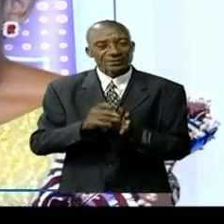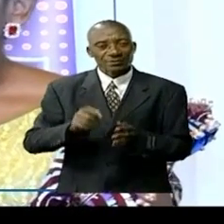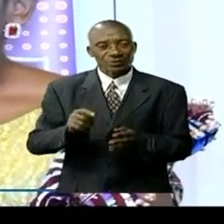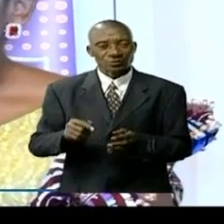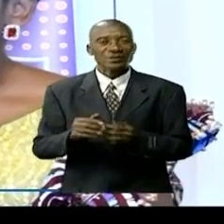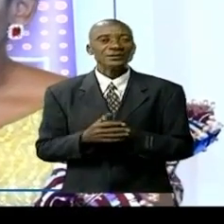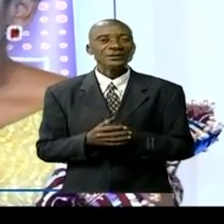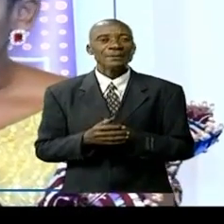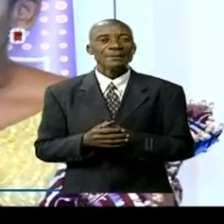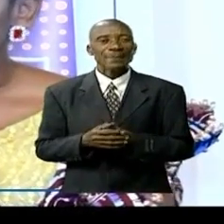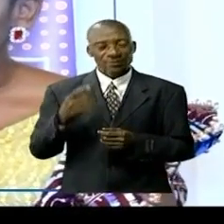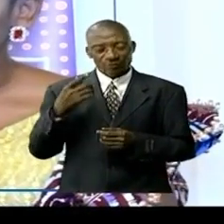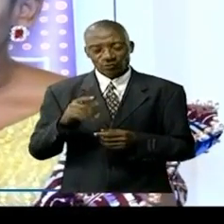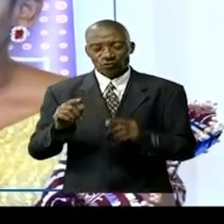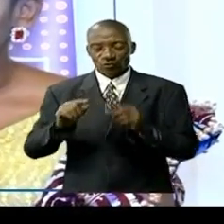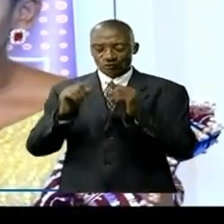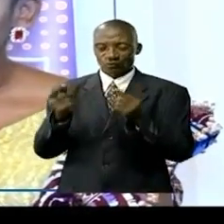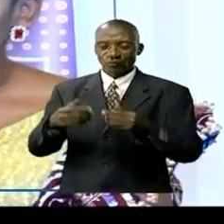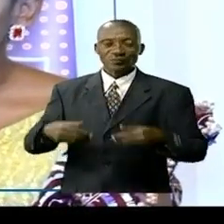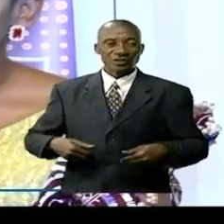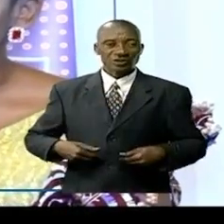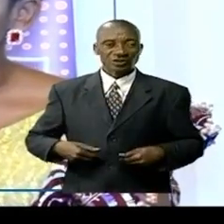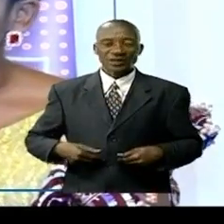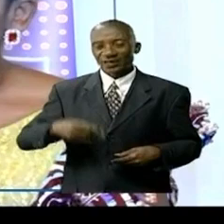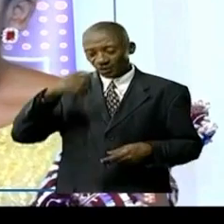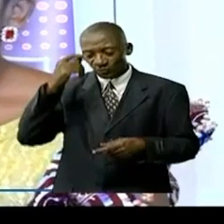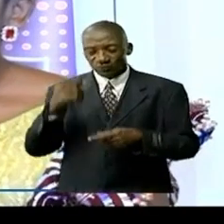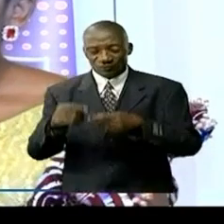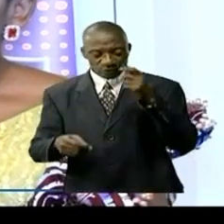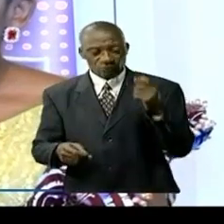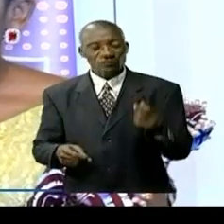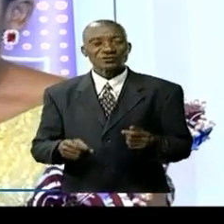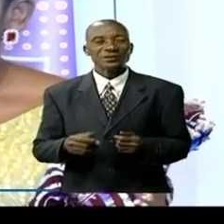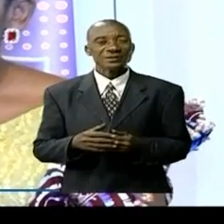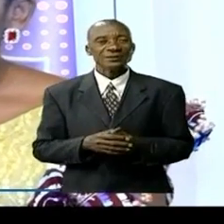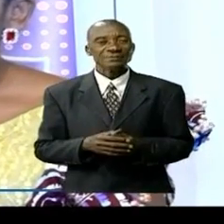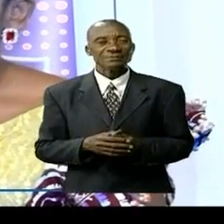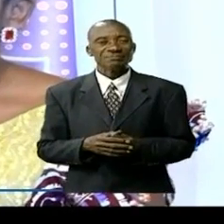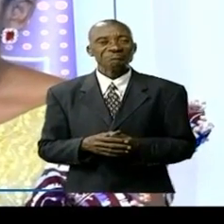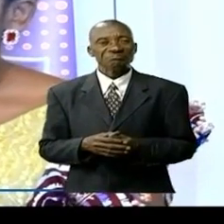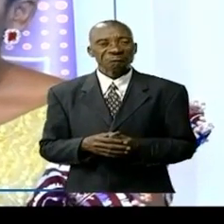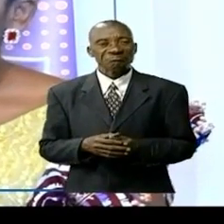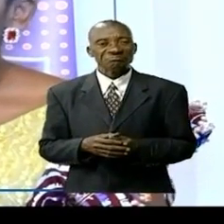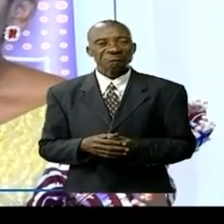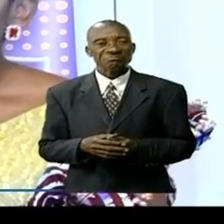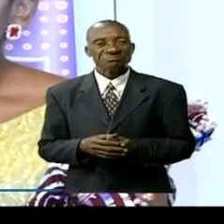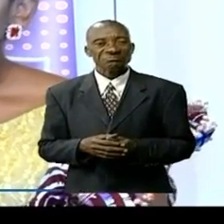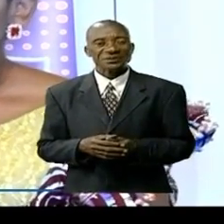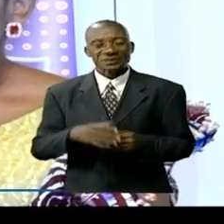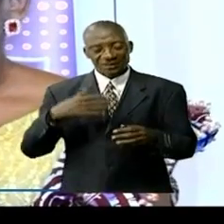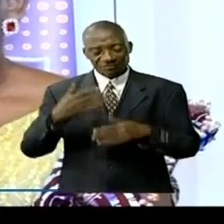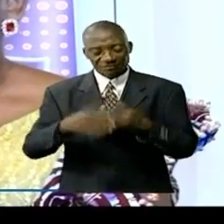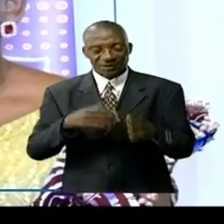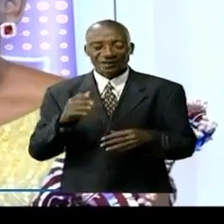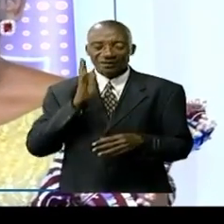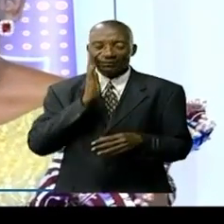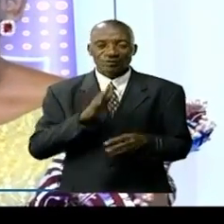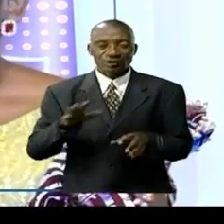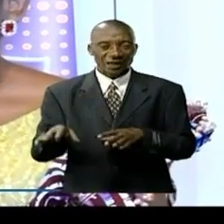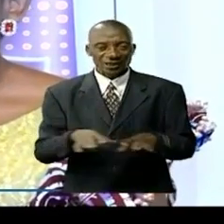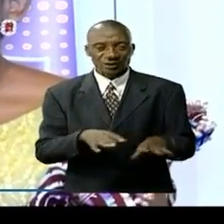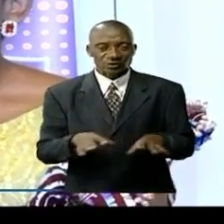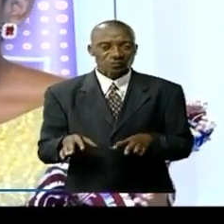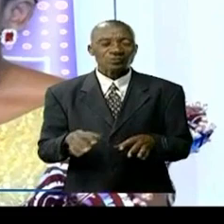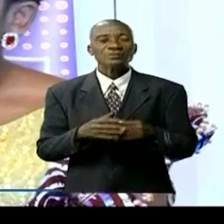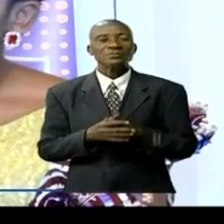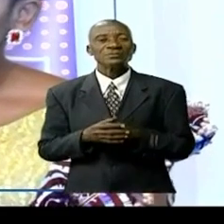une génération qui est garantie et on a pensé que c'était bien de matérialiser nos actions en pensant